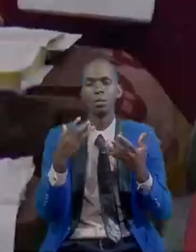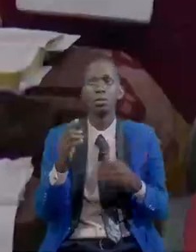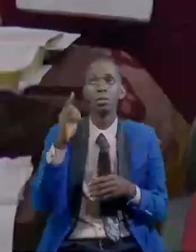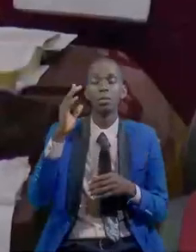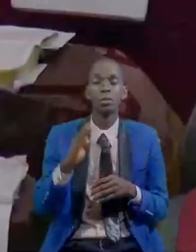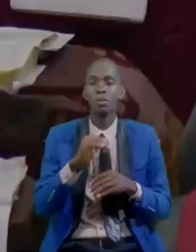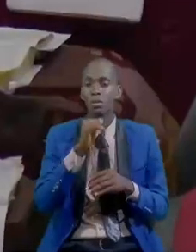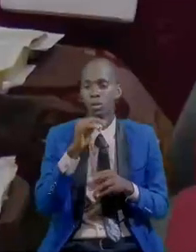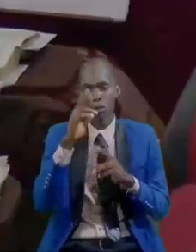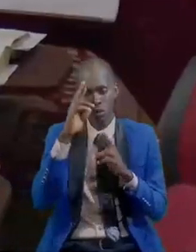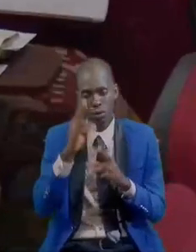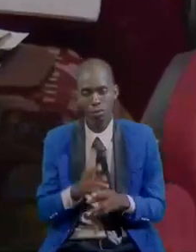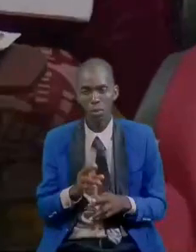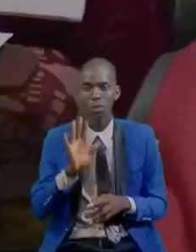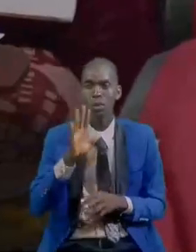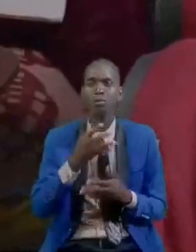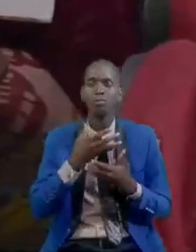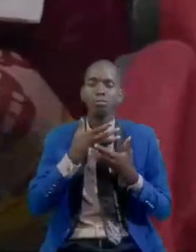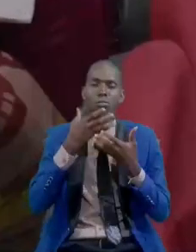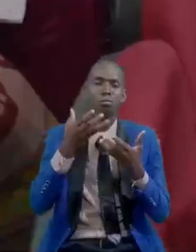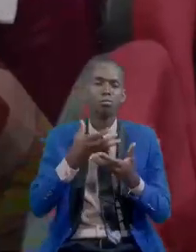Dieu ne respecte pas les cris